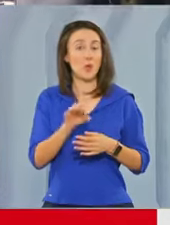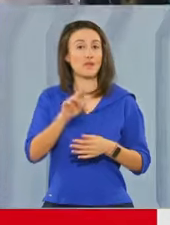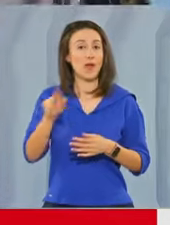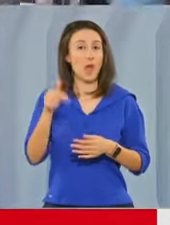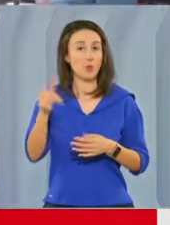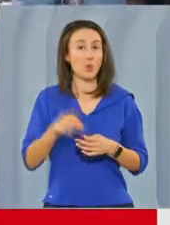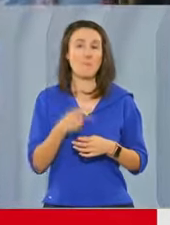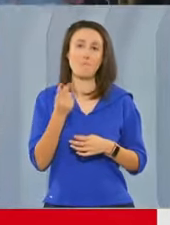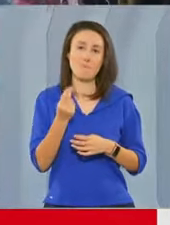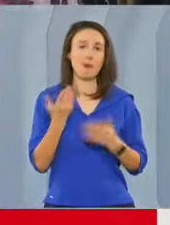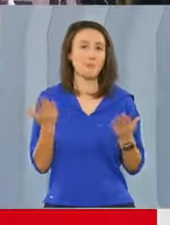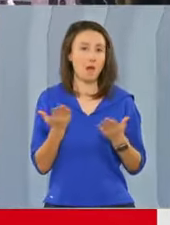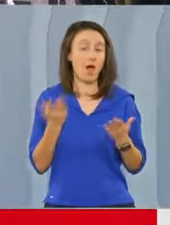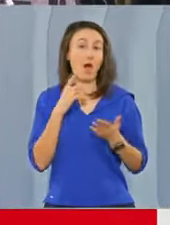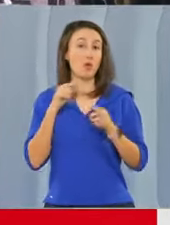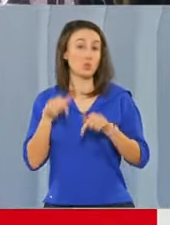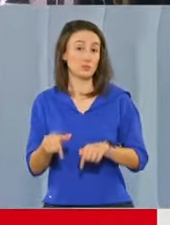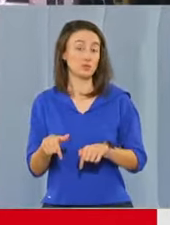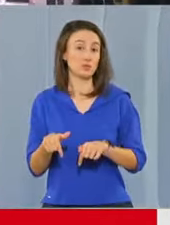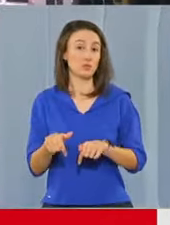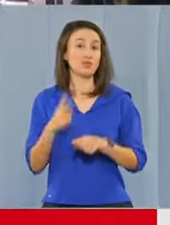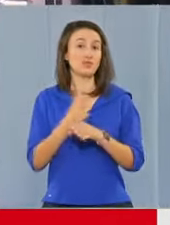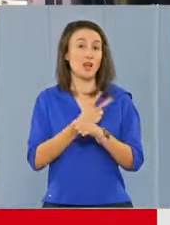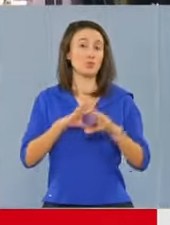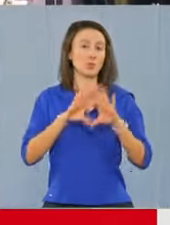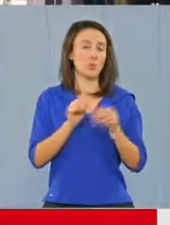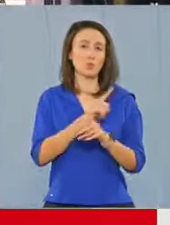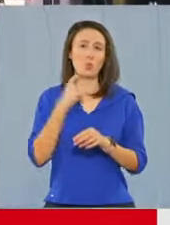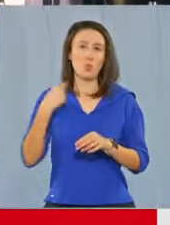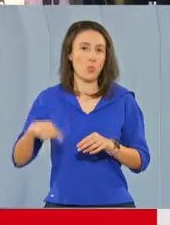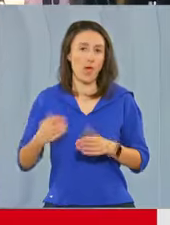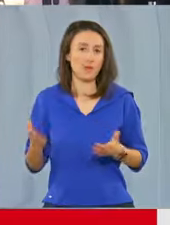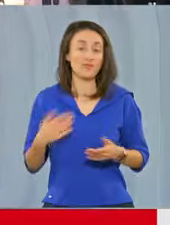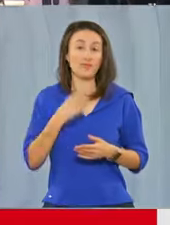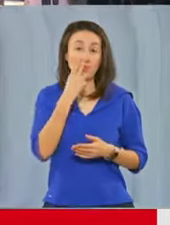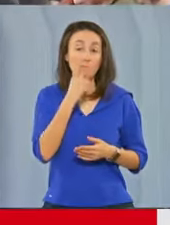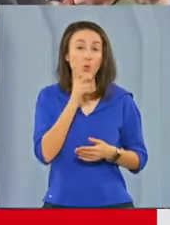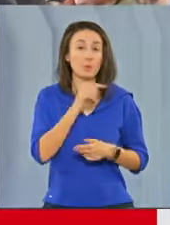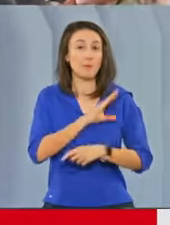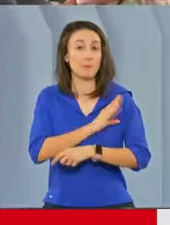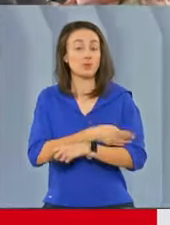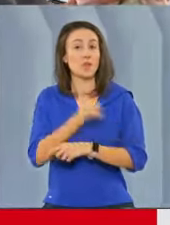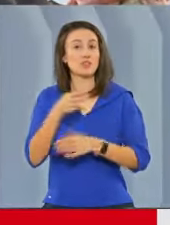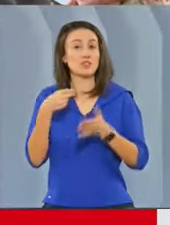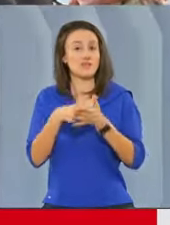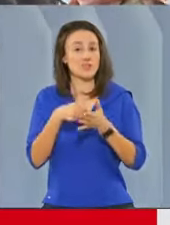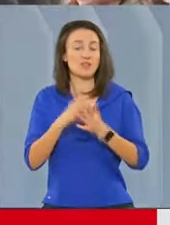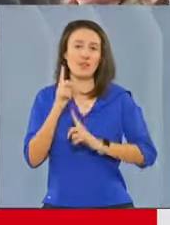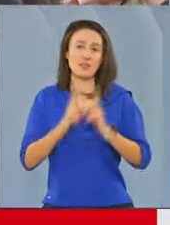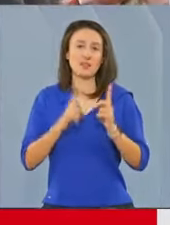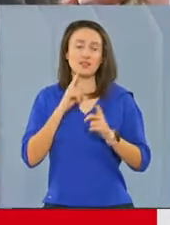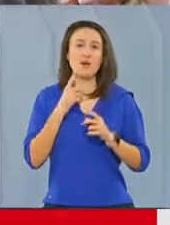de euro, bani însă pe care deocamdată statul român nu-i are. Vom vedea de unde va fi posibilă această investiție